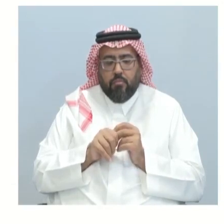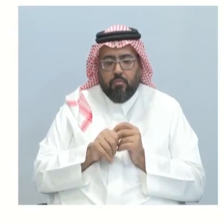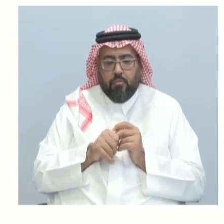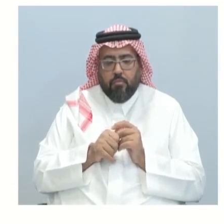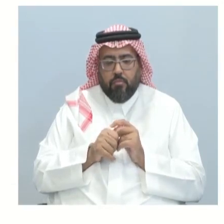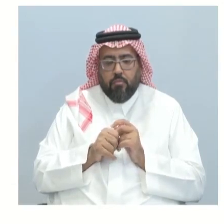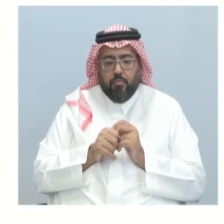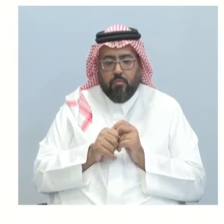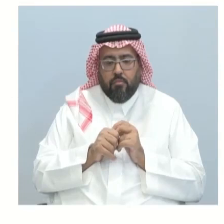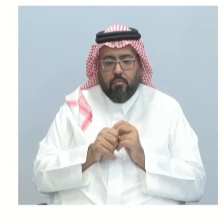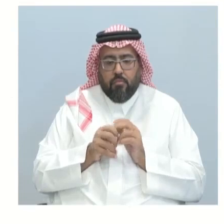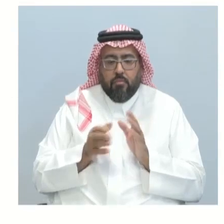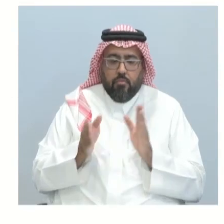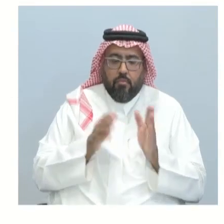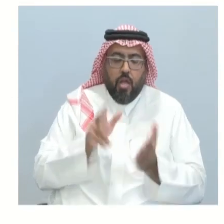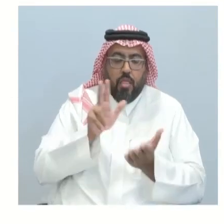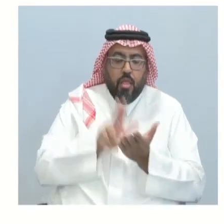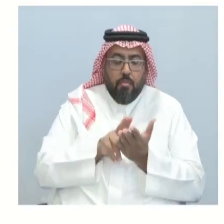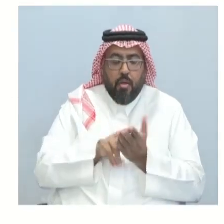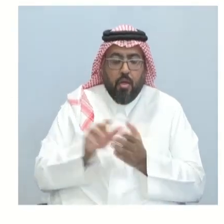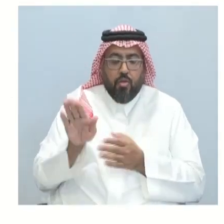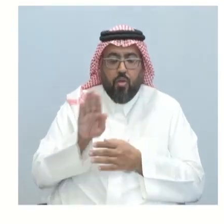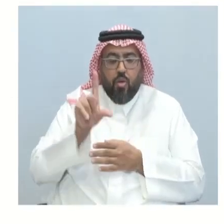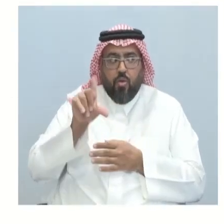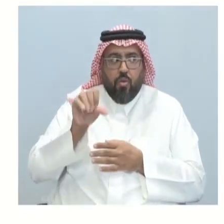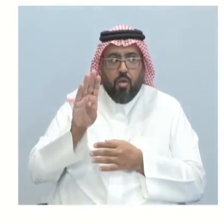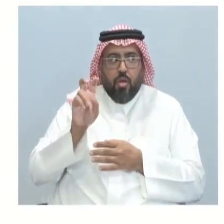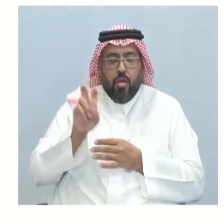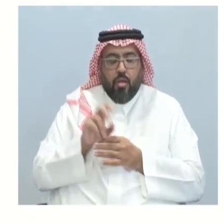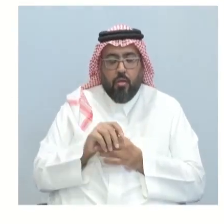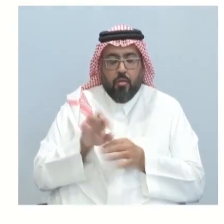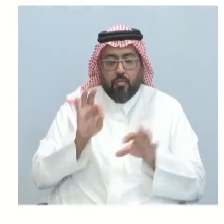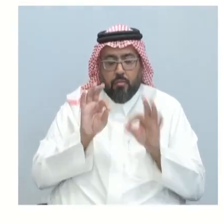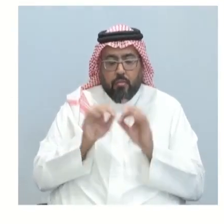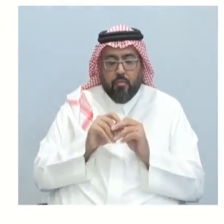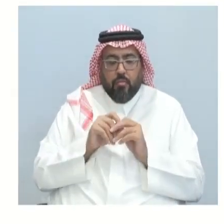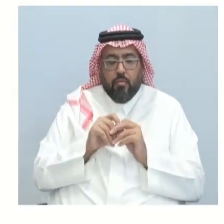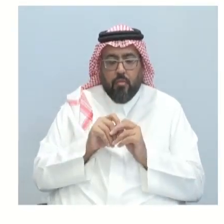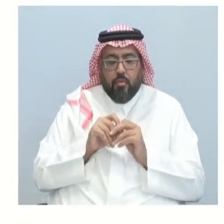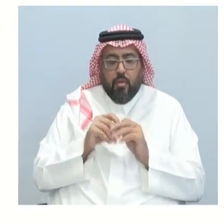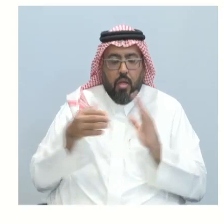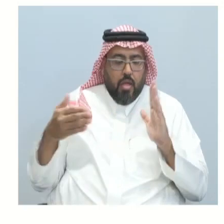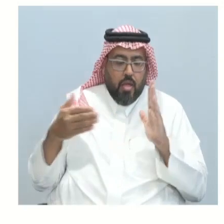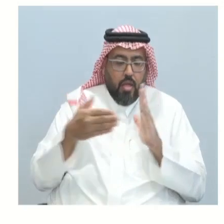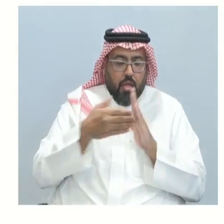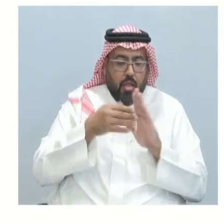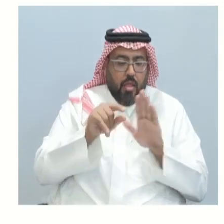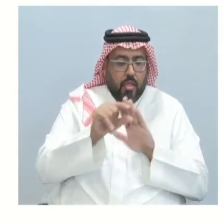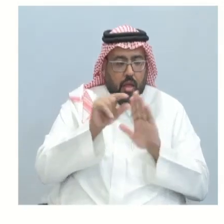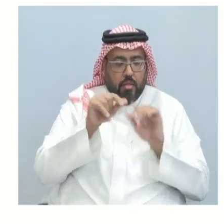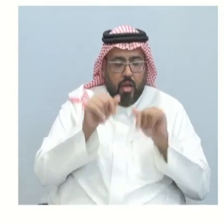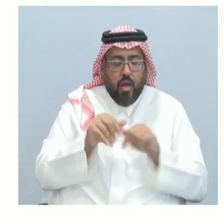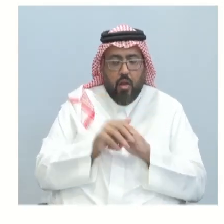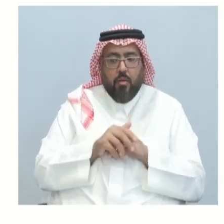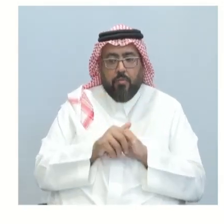عنكم ناتي الان للتطبيقات السلوكيه ابنائي وبناتي وبها نختم درسنا